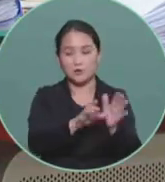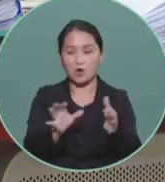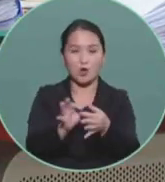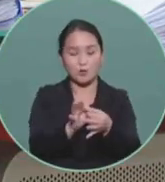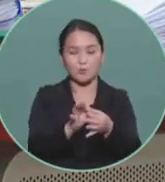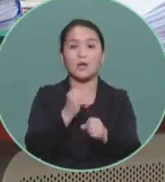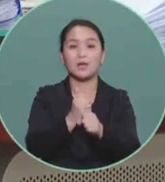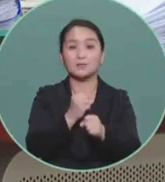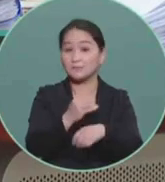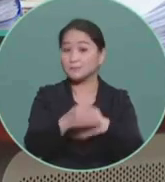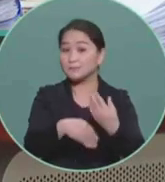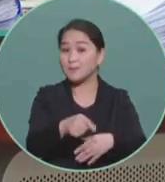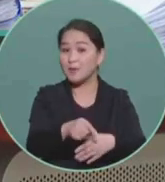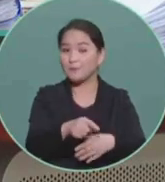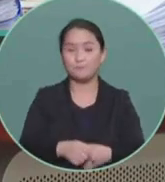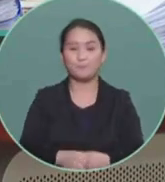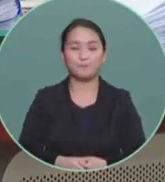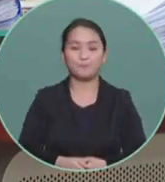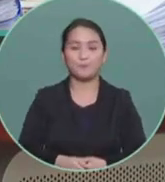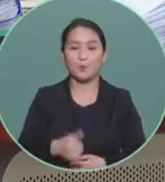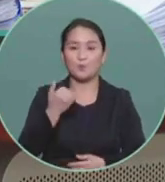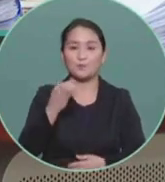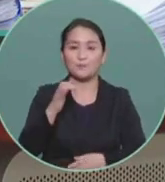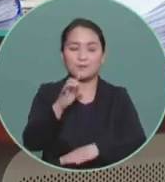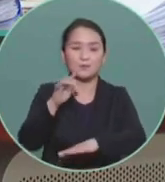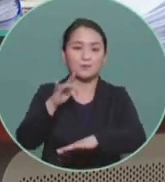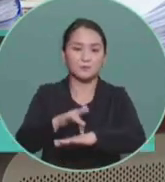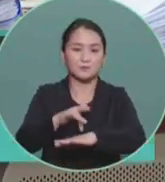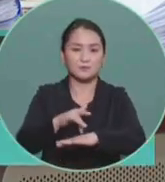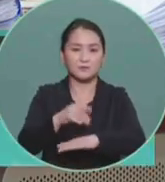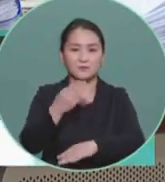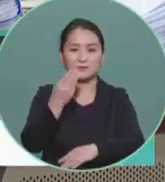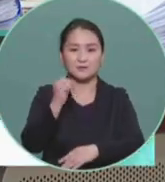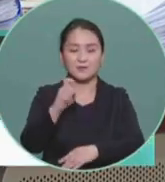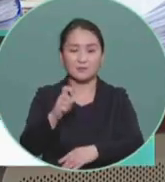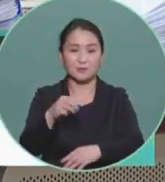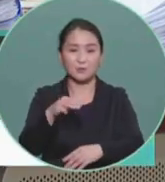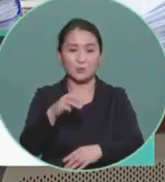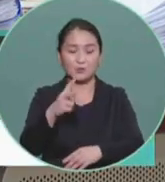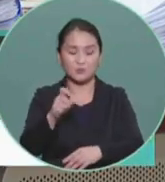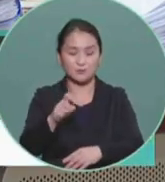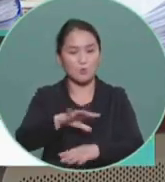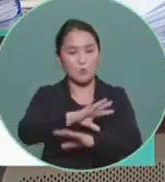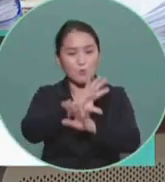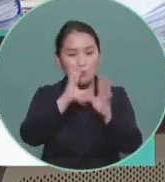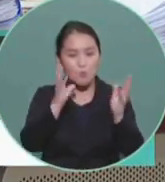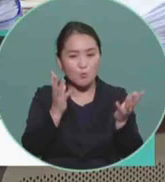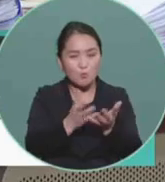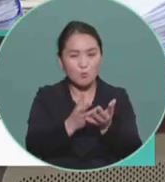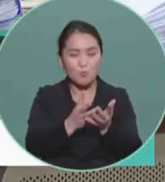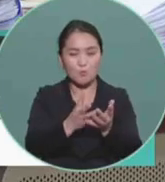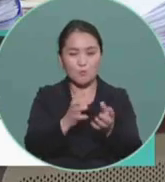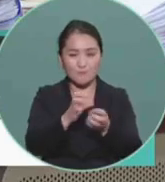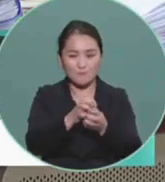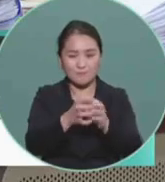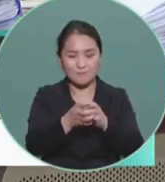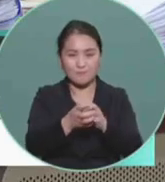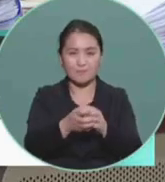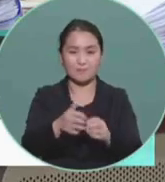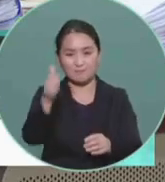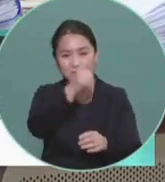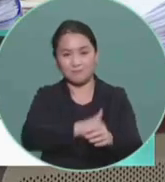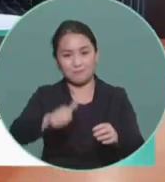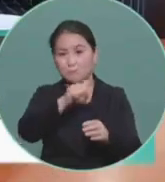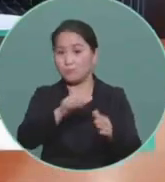нийлүүлэгдээд явж байгаа. Гэхдээ бид нэр одоо нийслэлийн хэмжээнд шахмал түлшний одоо нийт барьцалтуулагчийг хангах боломжгүй. Тийм